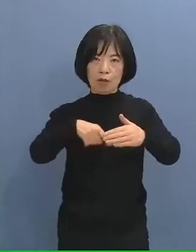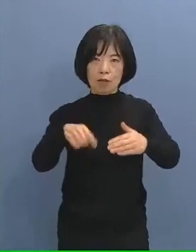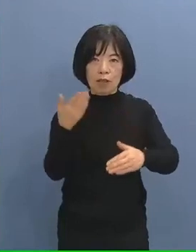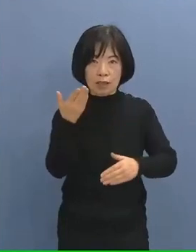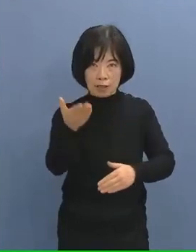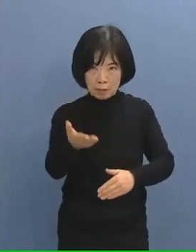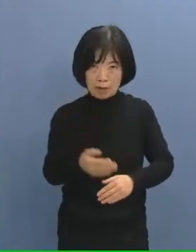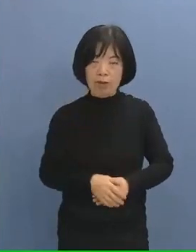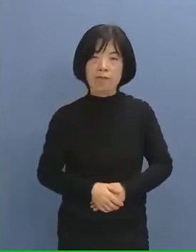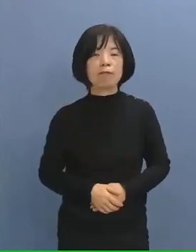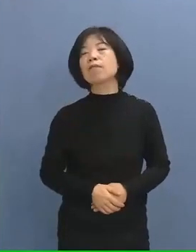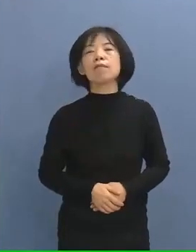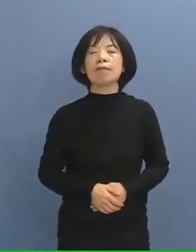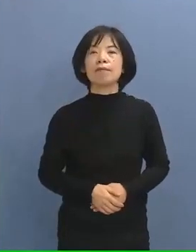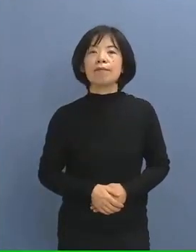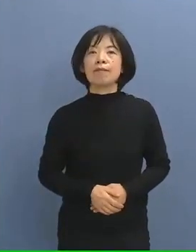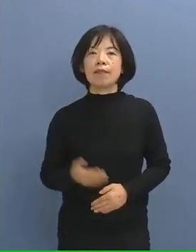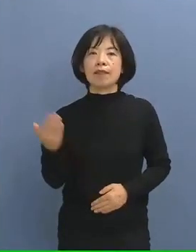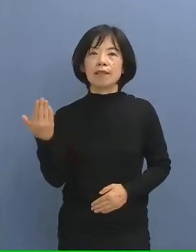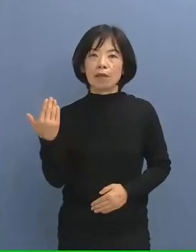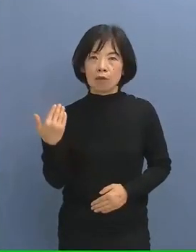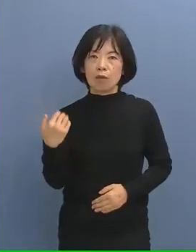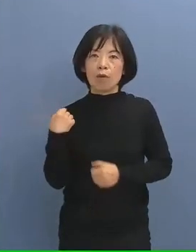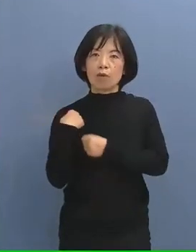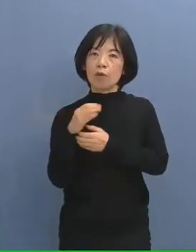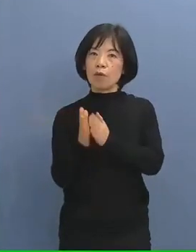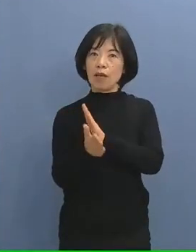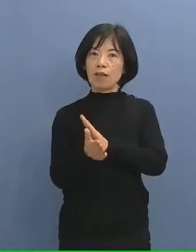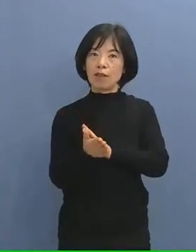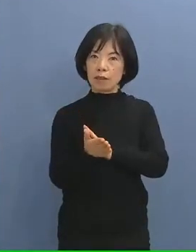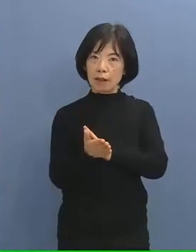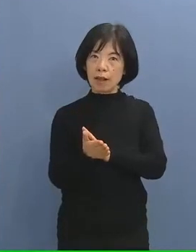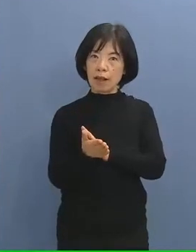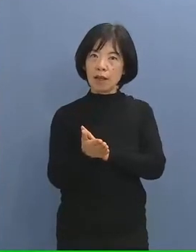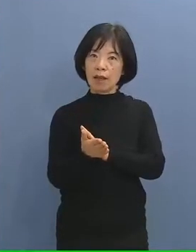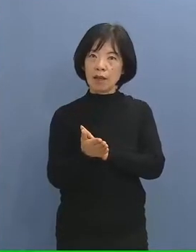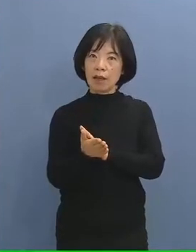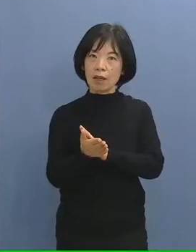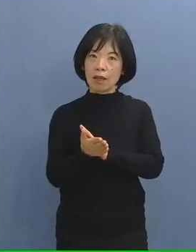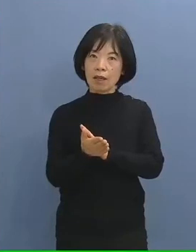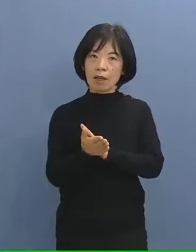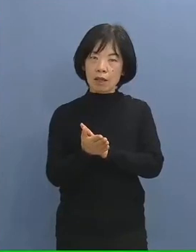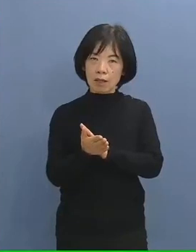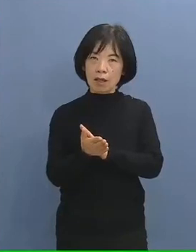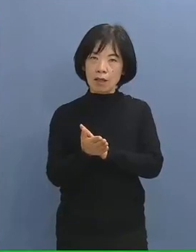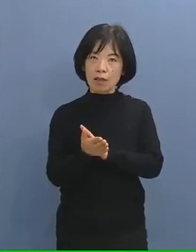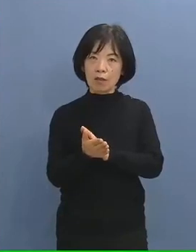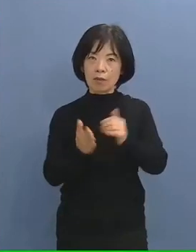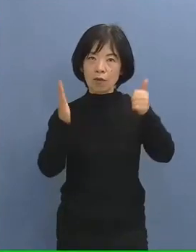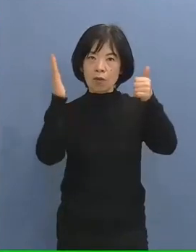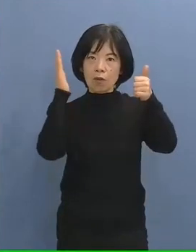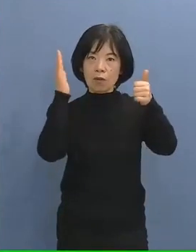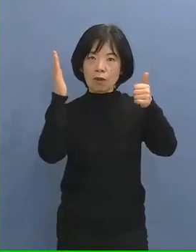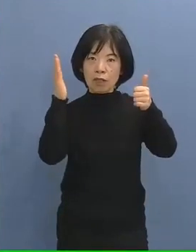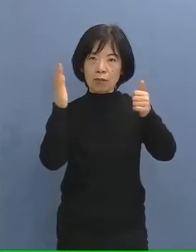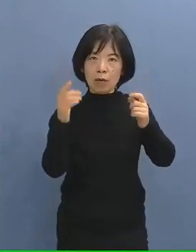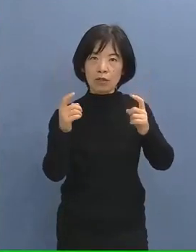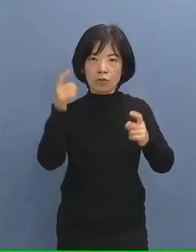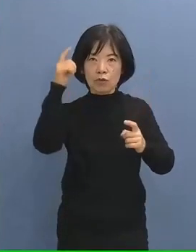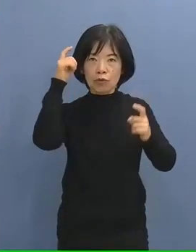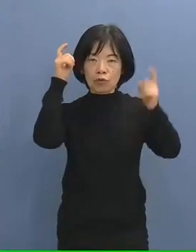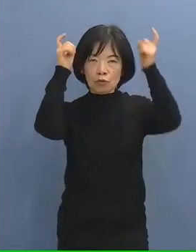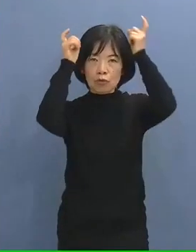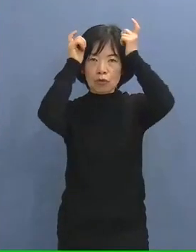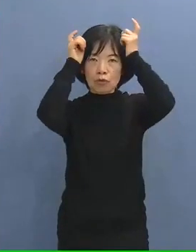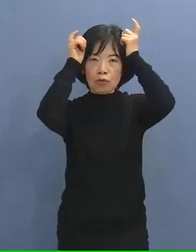ほどですね、兵庫県として、他の県産の和牛を但馬牛と表示していた、焼肉店に対